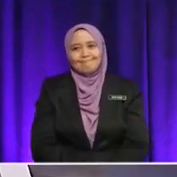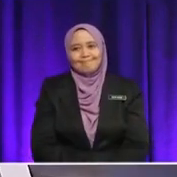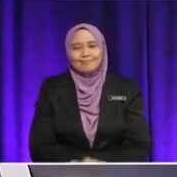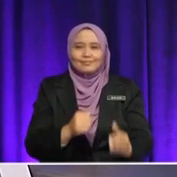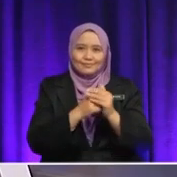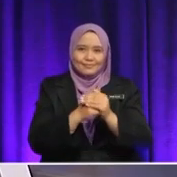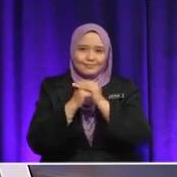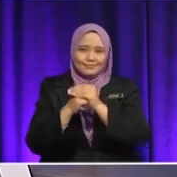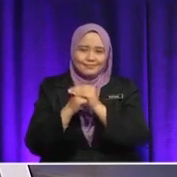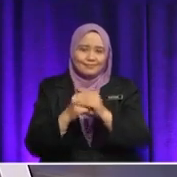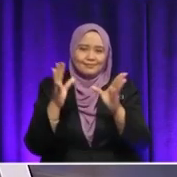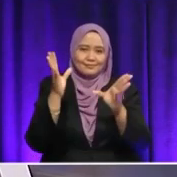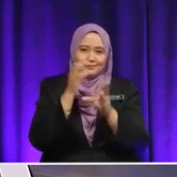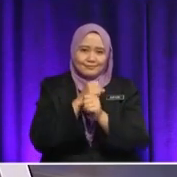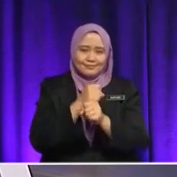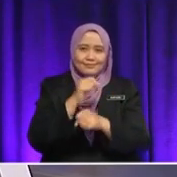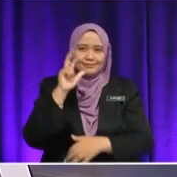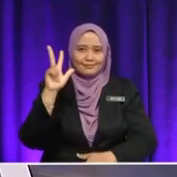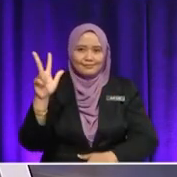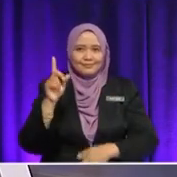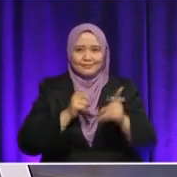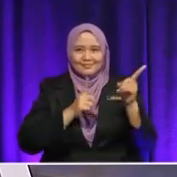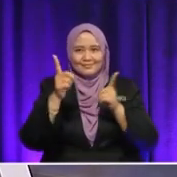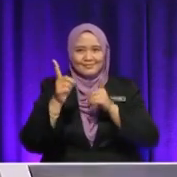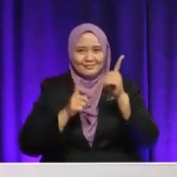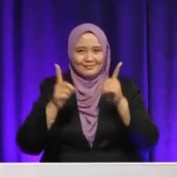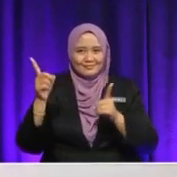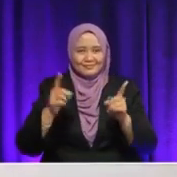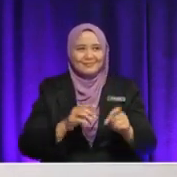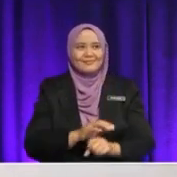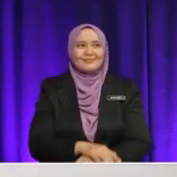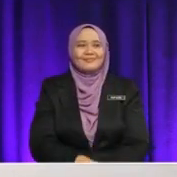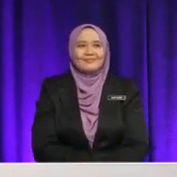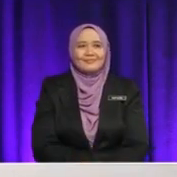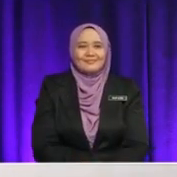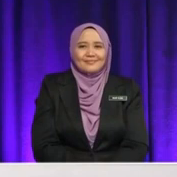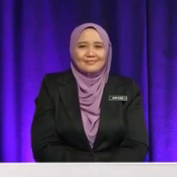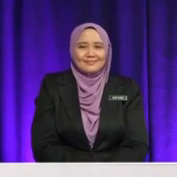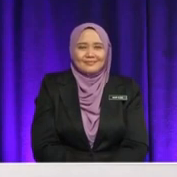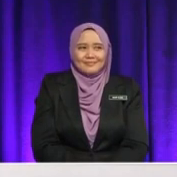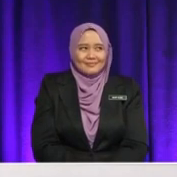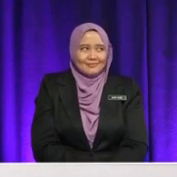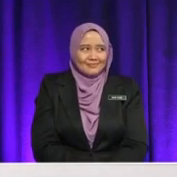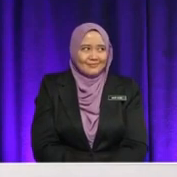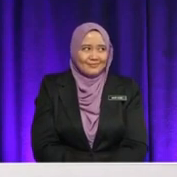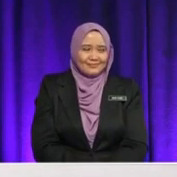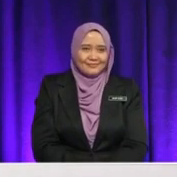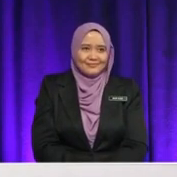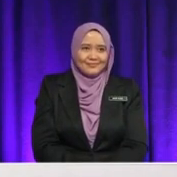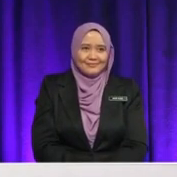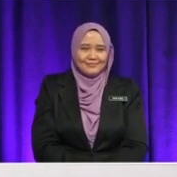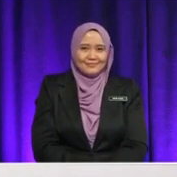tanya Fajrina sedih betul itu kita bagi bintang banyak